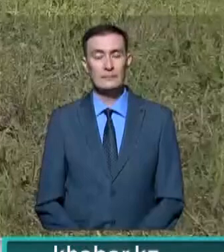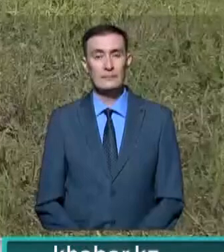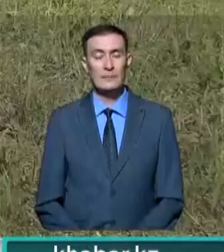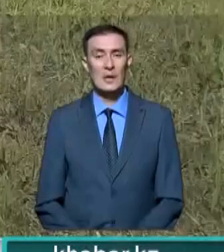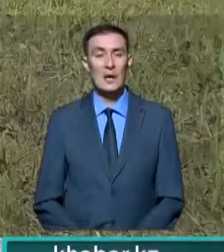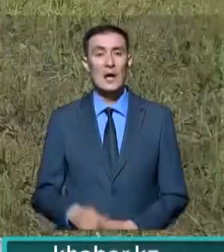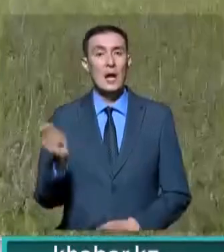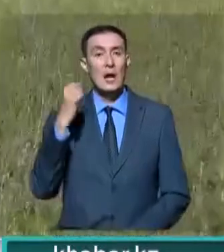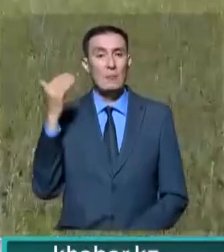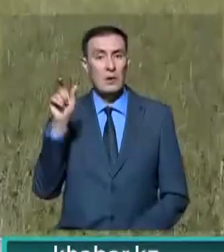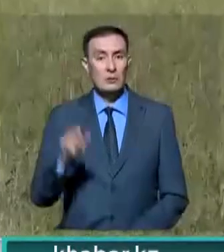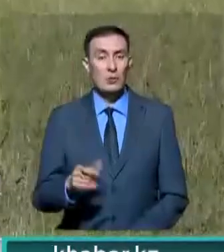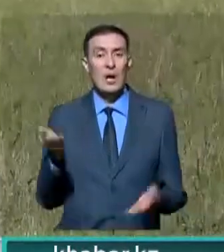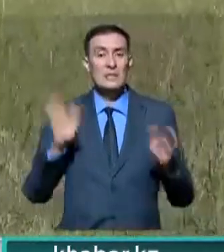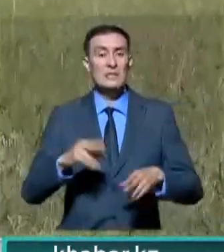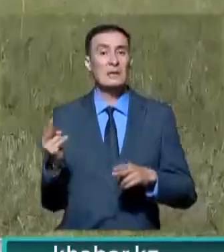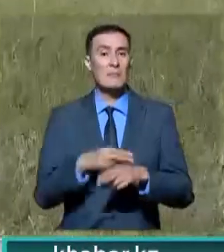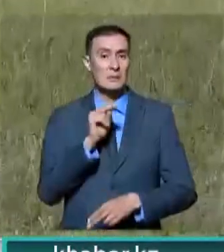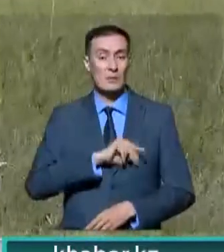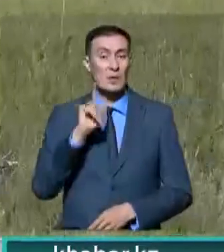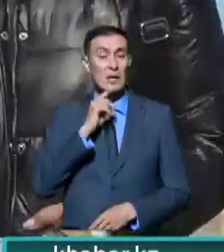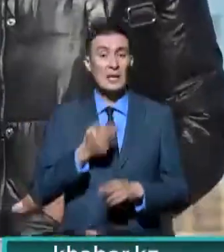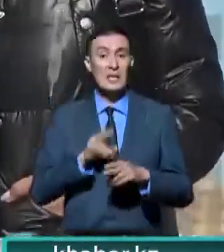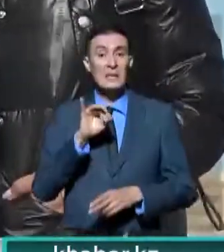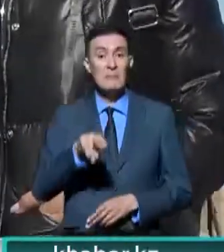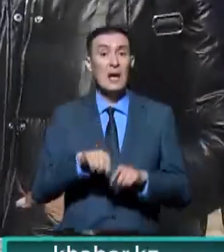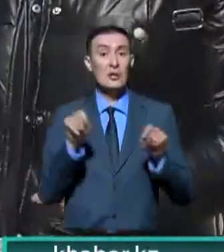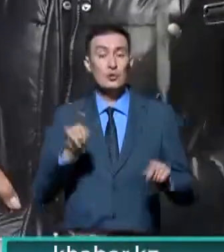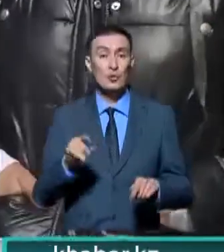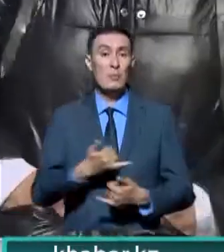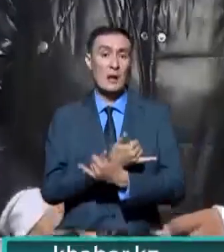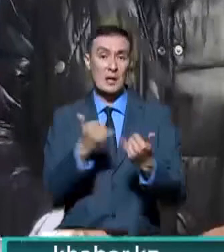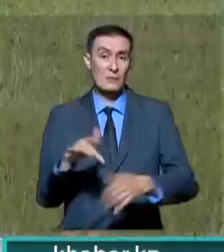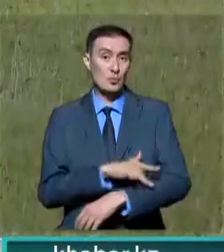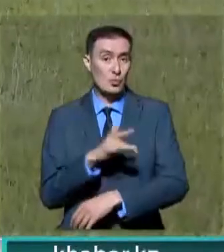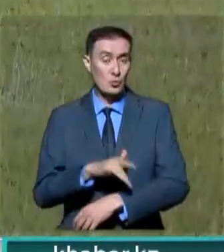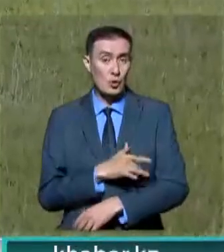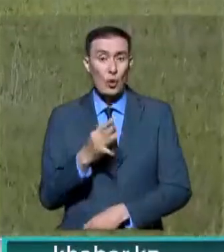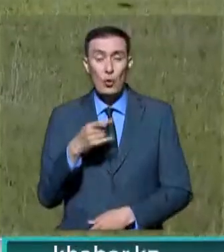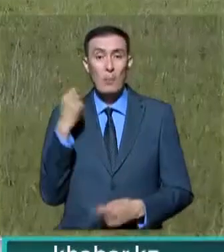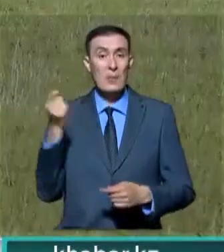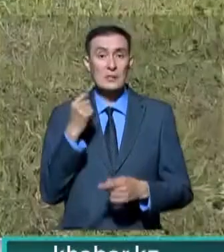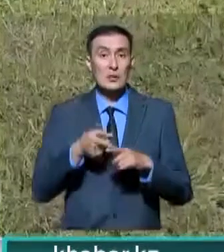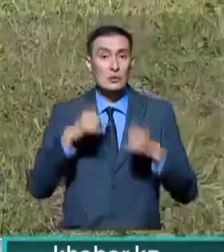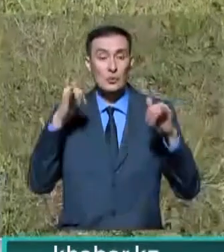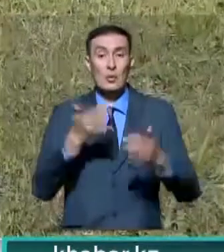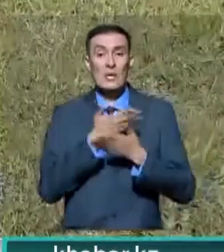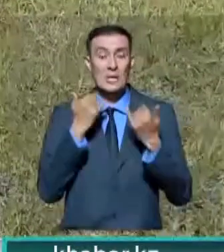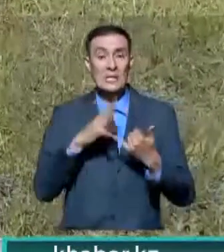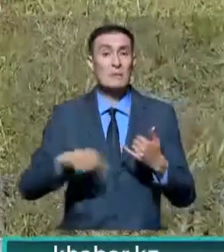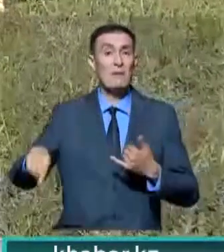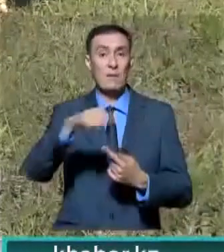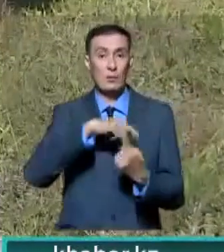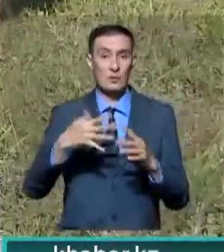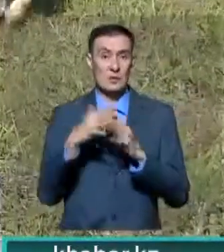Местный пастух Темреш Макаров остался без работы, хотя даже ИП открыл, чтобы оказывать сельчанам свои услуги. Но пасти скот негде. Земли вокруг